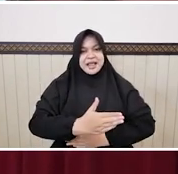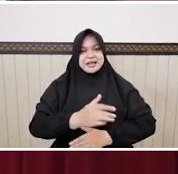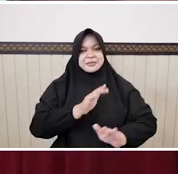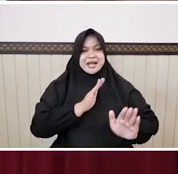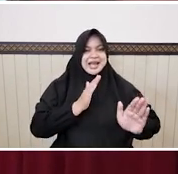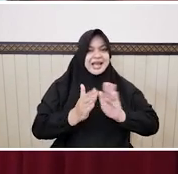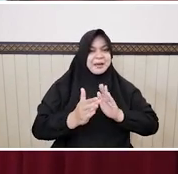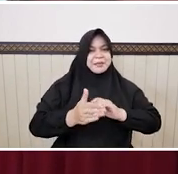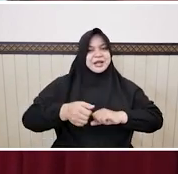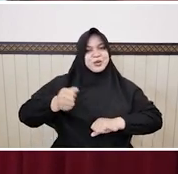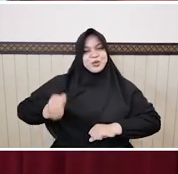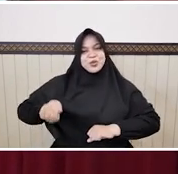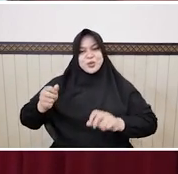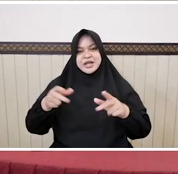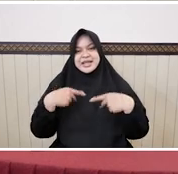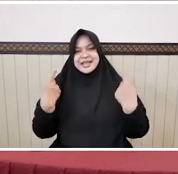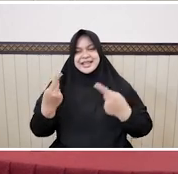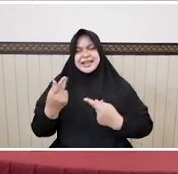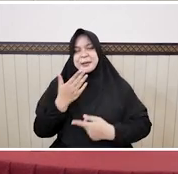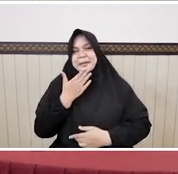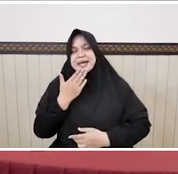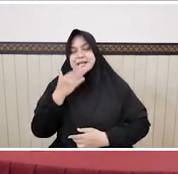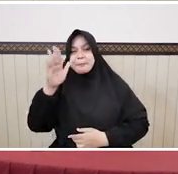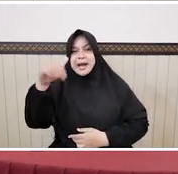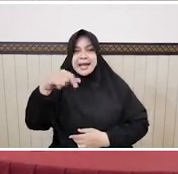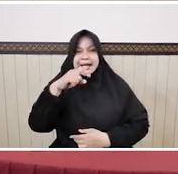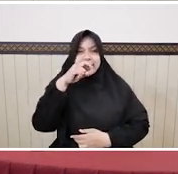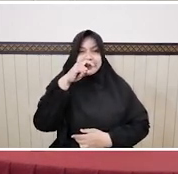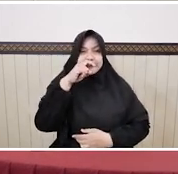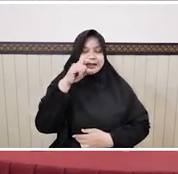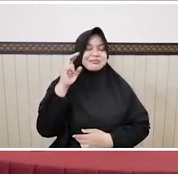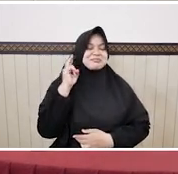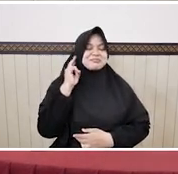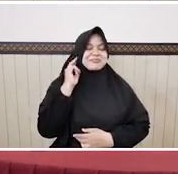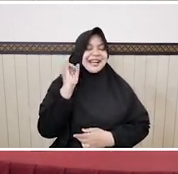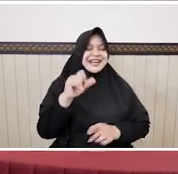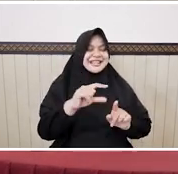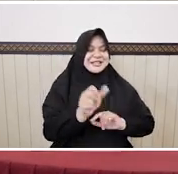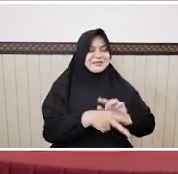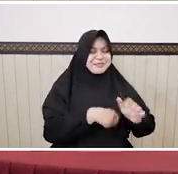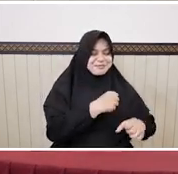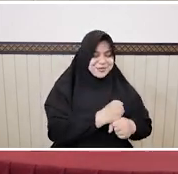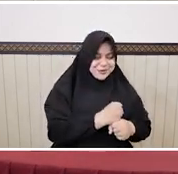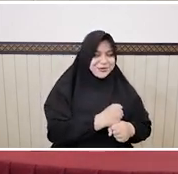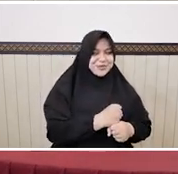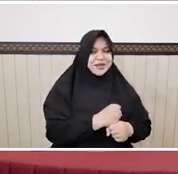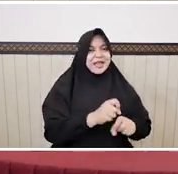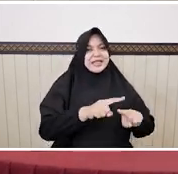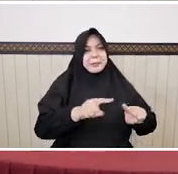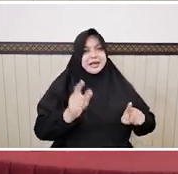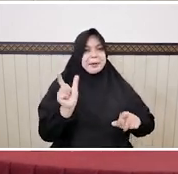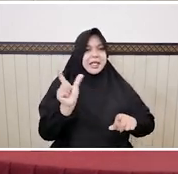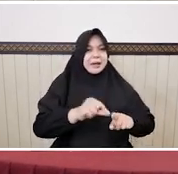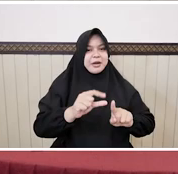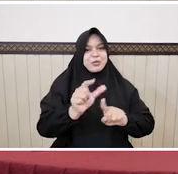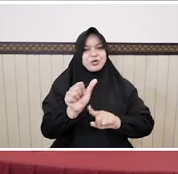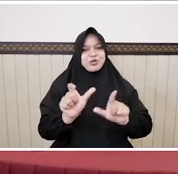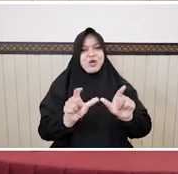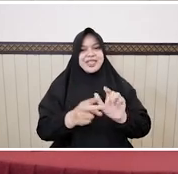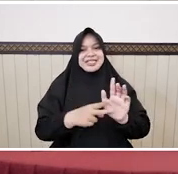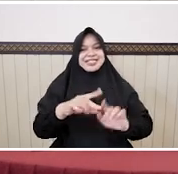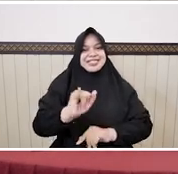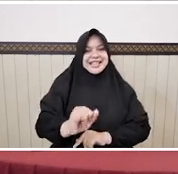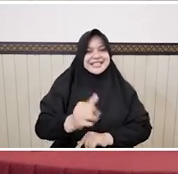hukum kita akrab memanggilnya Mbak Ipung tapi Nama lengkapnya Ibu Purwanti Selamat